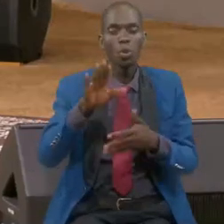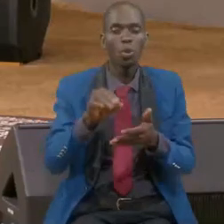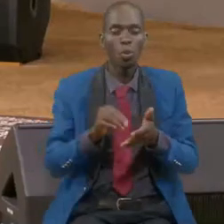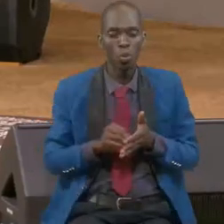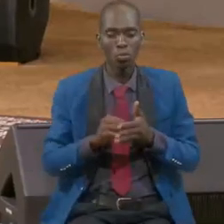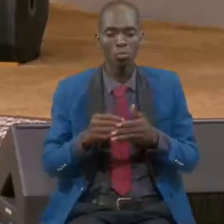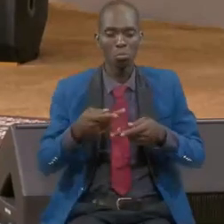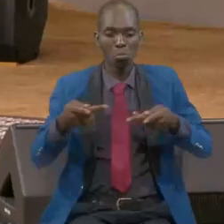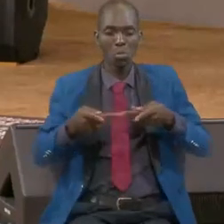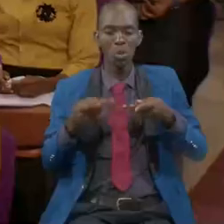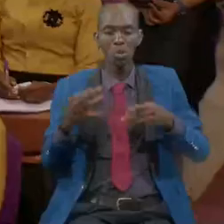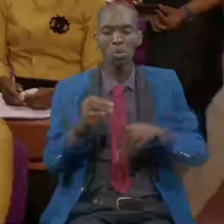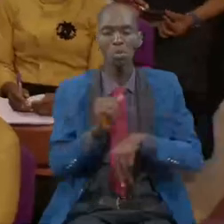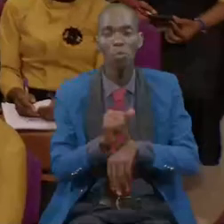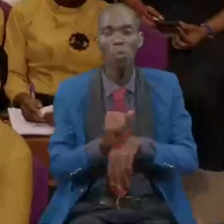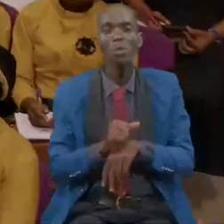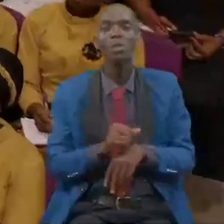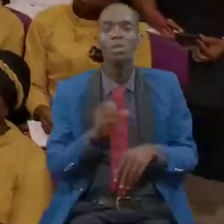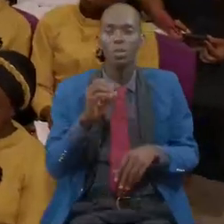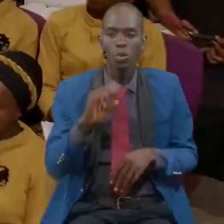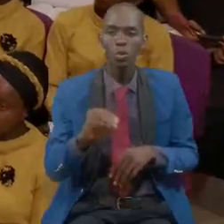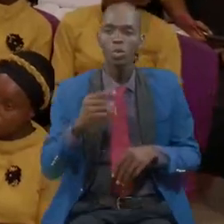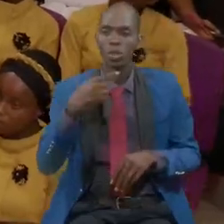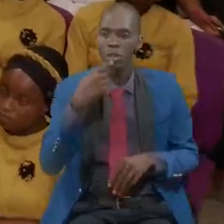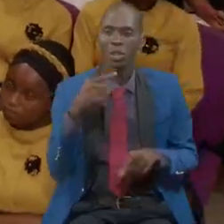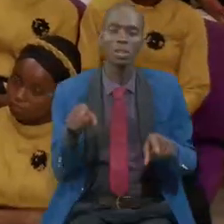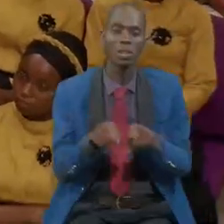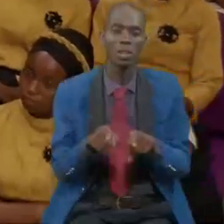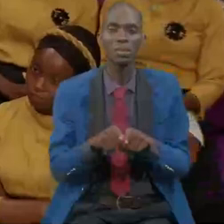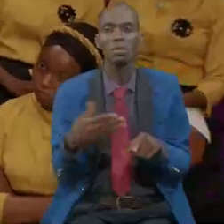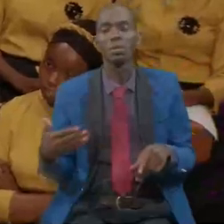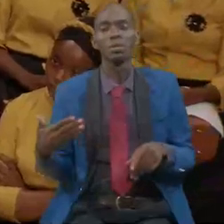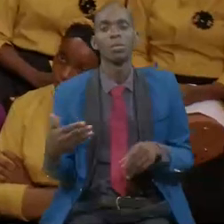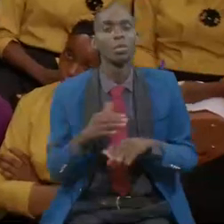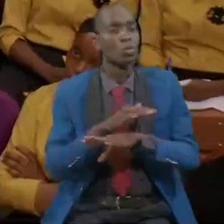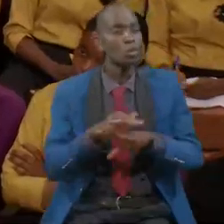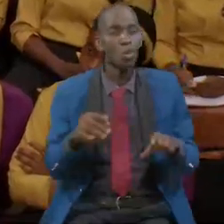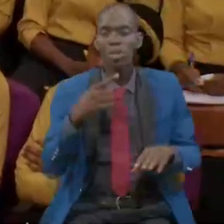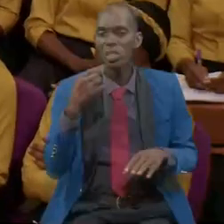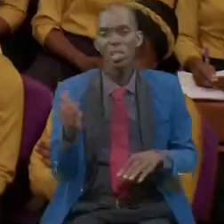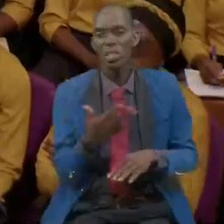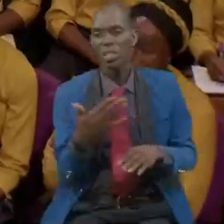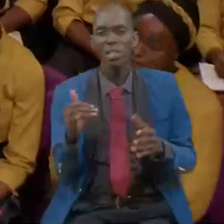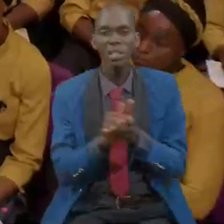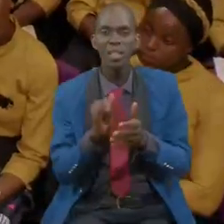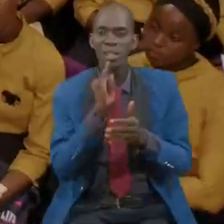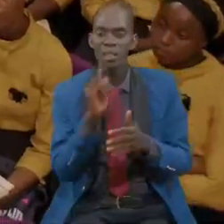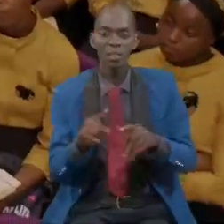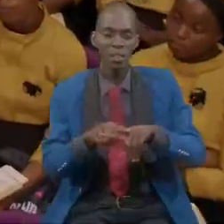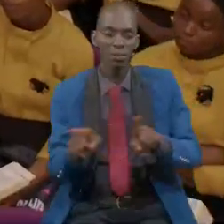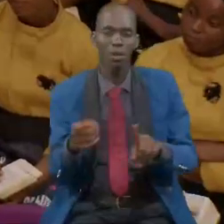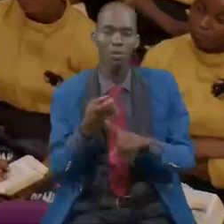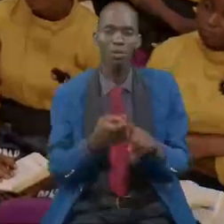votre section. Parlez et agissez comme devant être jugé par une loi de